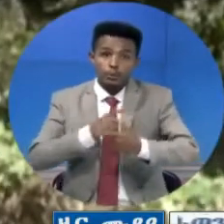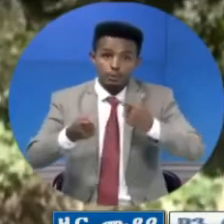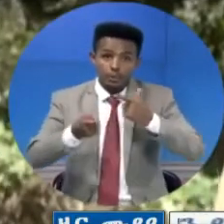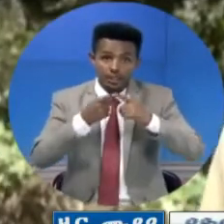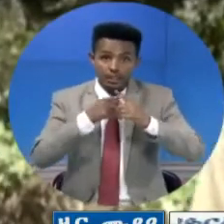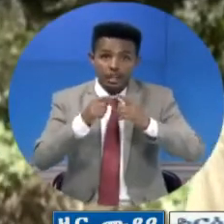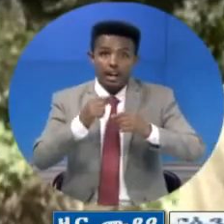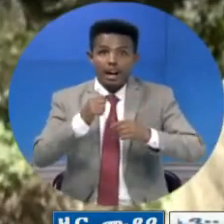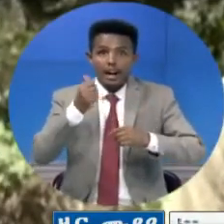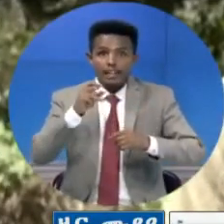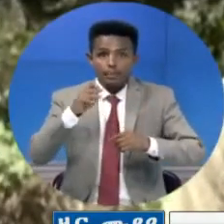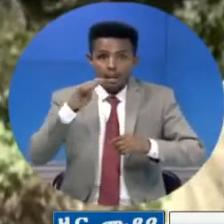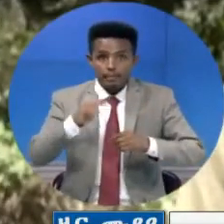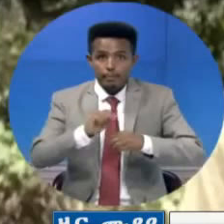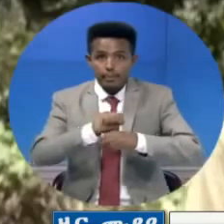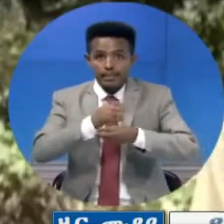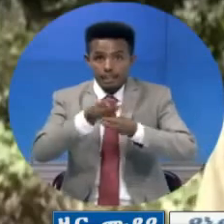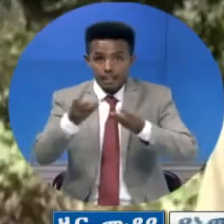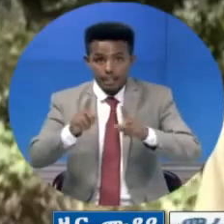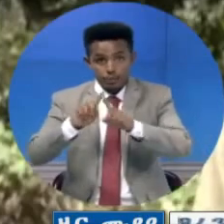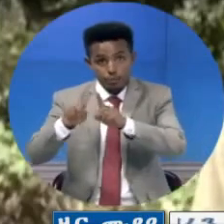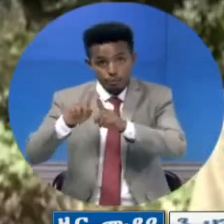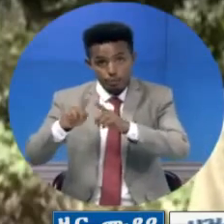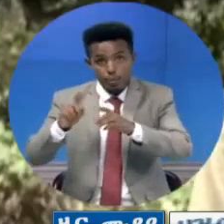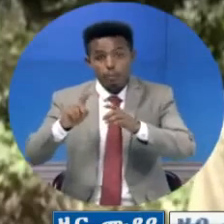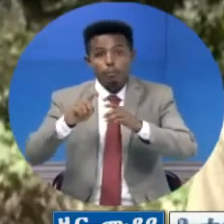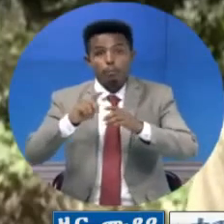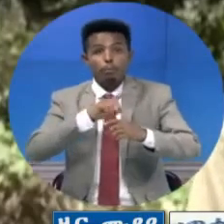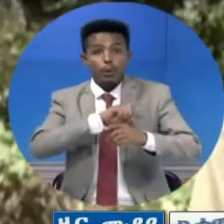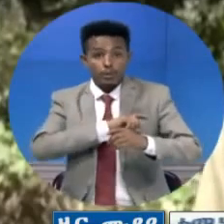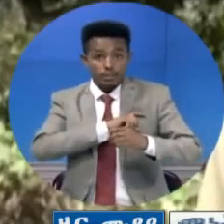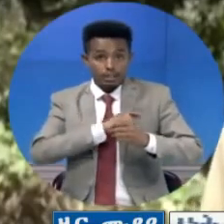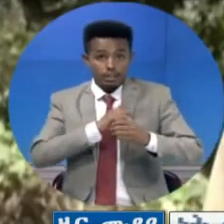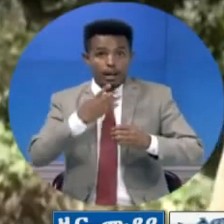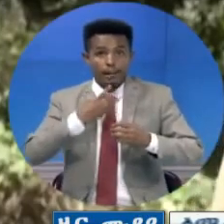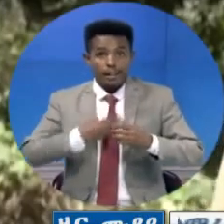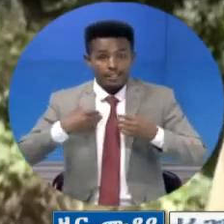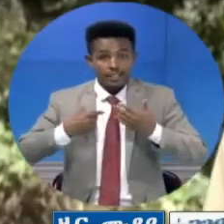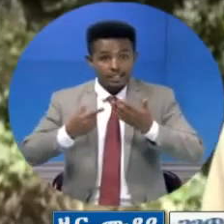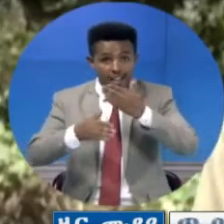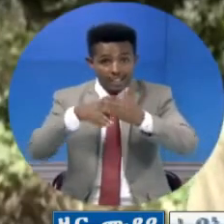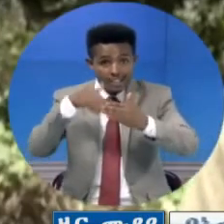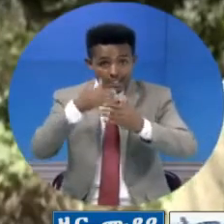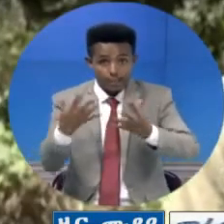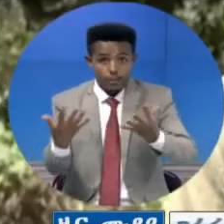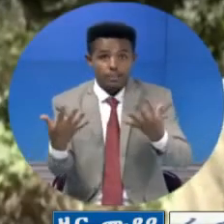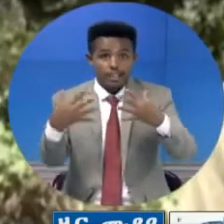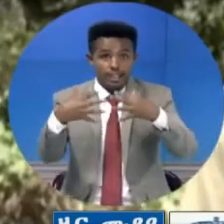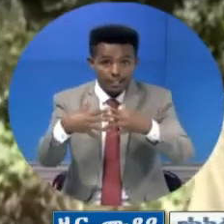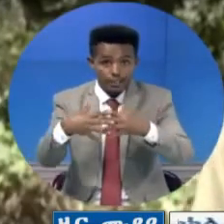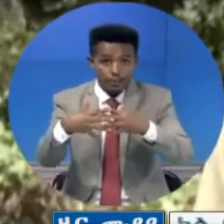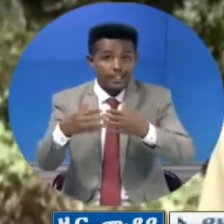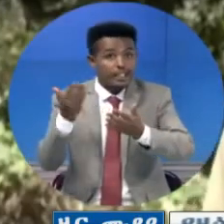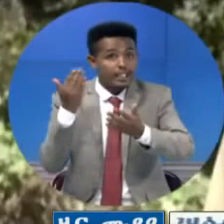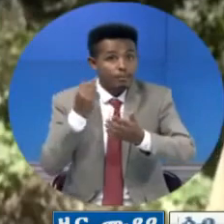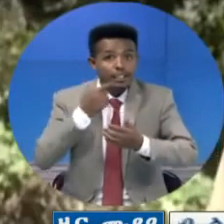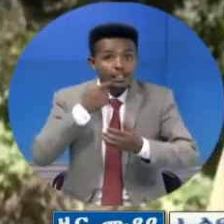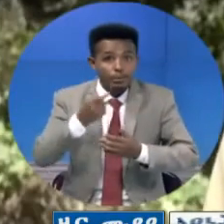የአድማ ብተናና ሶስተኛ ደረጃ የልዩ ኃይል ፖሊስ አባላት አለ። እነዚህ አደረጃጀቶች ተቀናይተው ቅድም